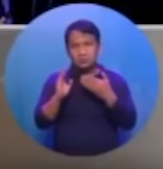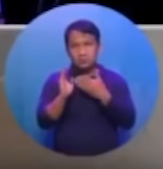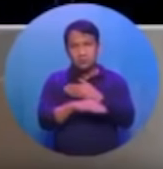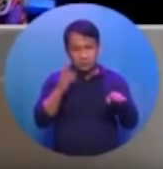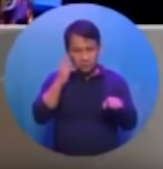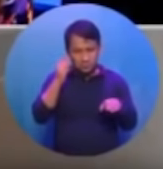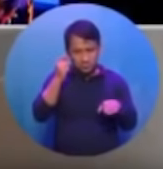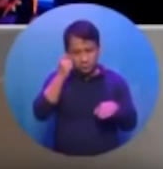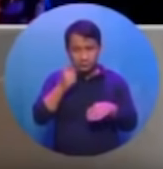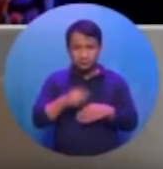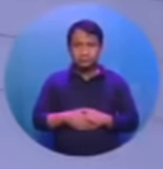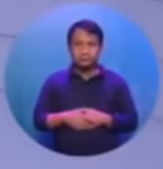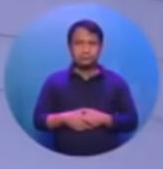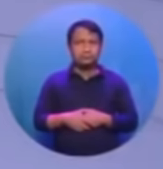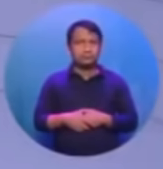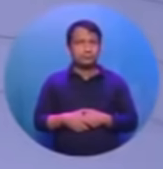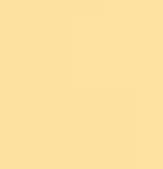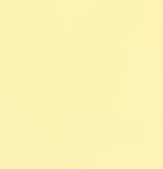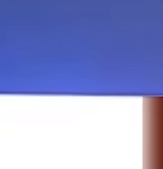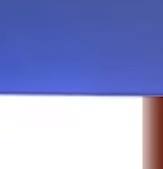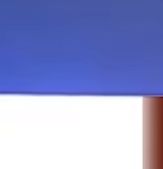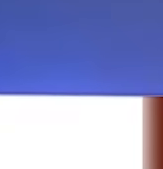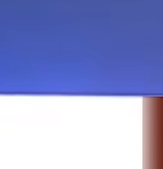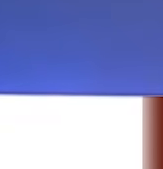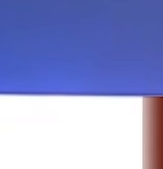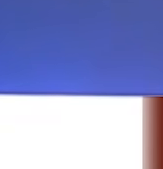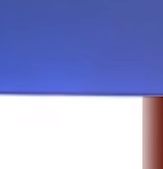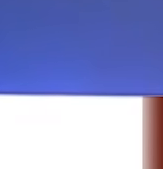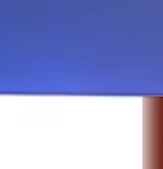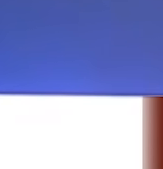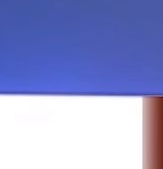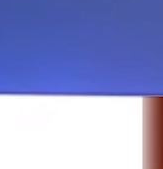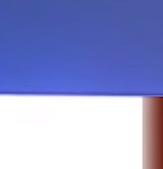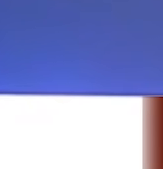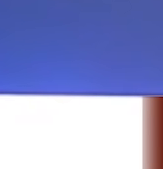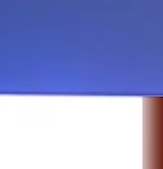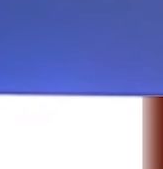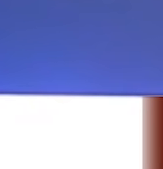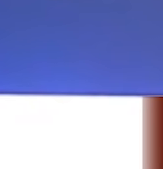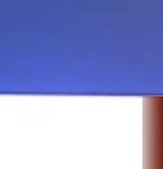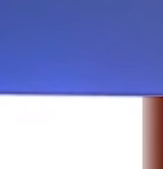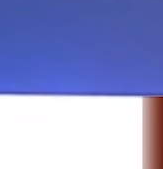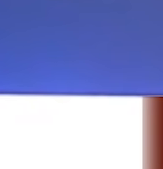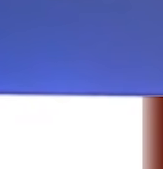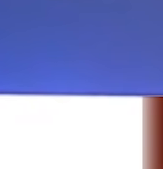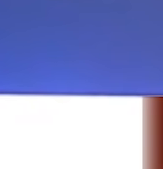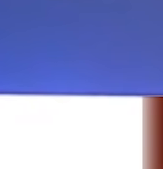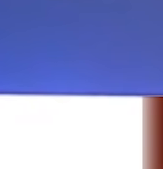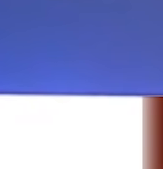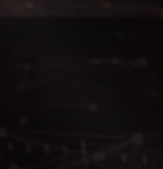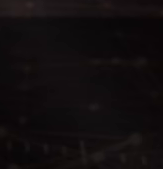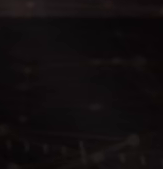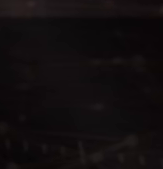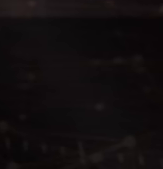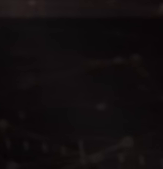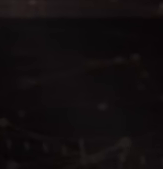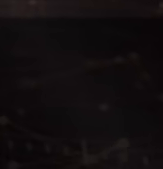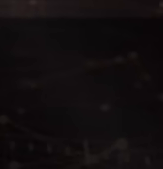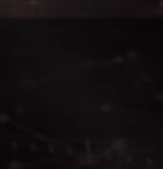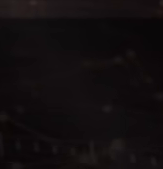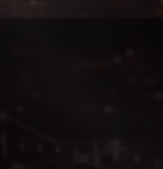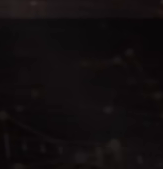Idol Raffy. Salamat, MJ Marfori. Mga kapatid, sa mga hindi pa po nakakapag-subscribe sa YouTube channel ni Idol Raffy, meron na po itong